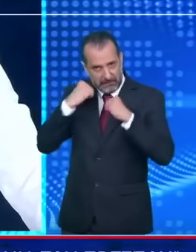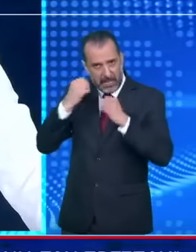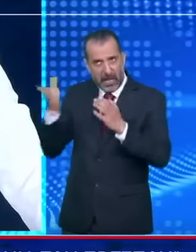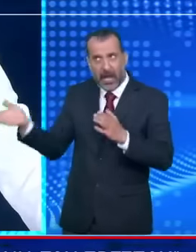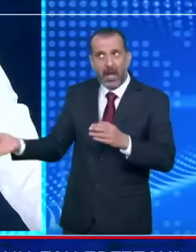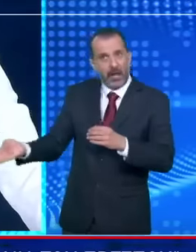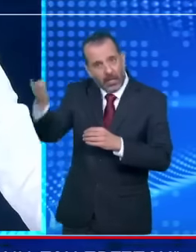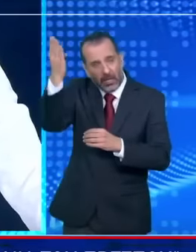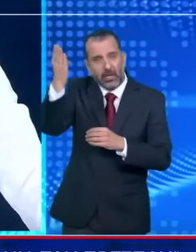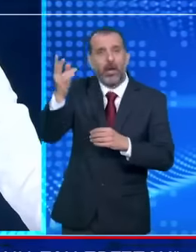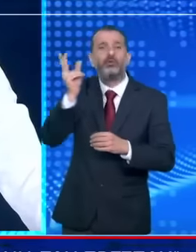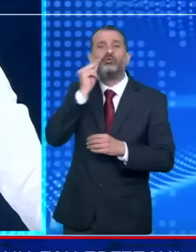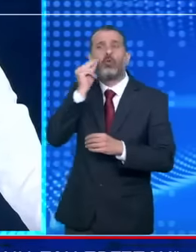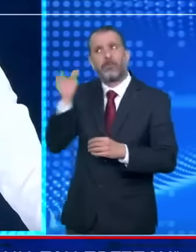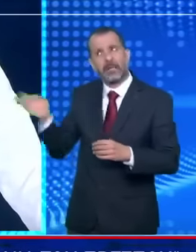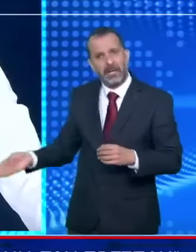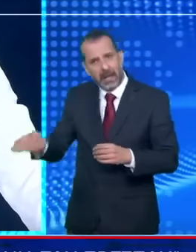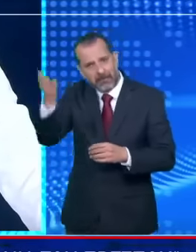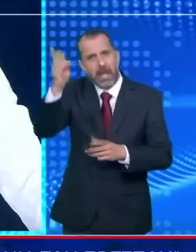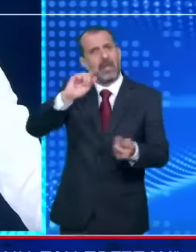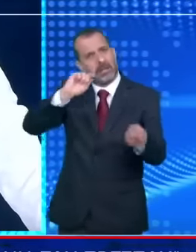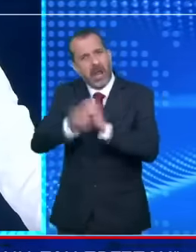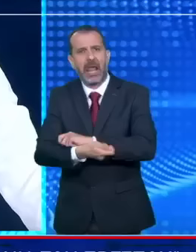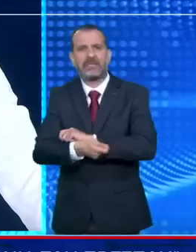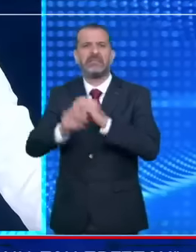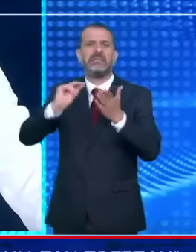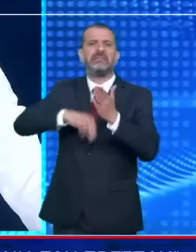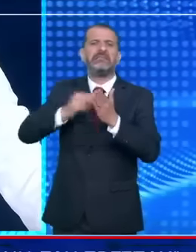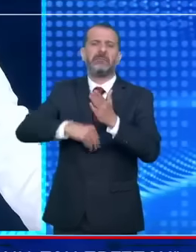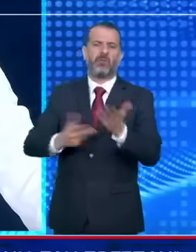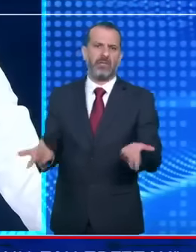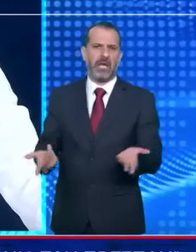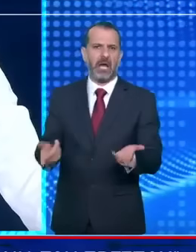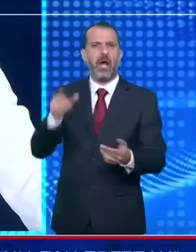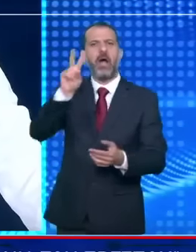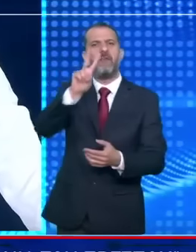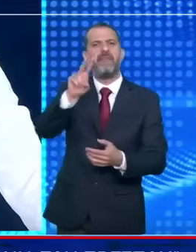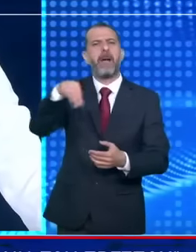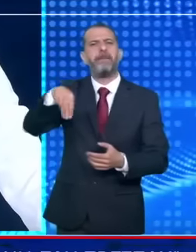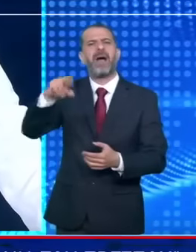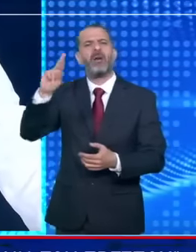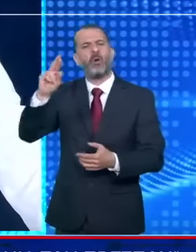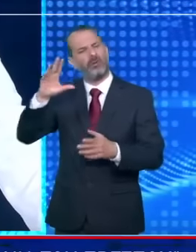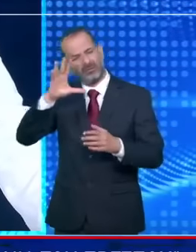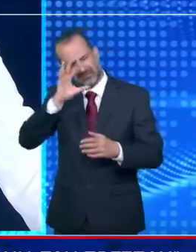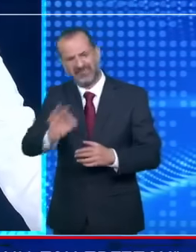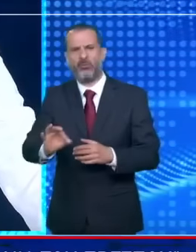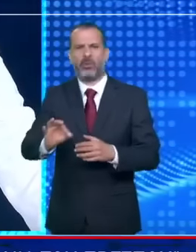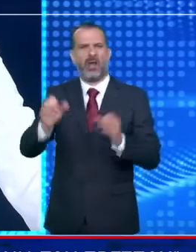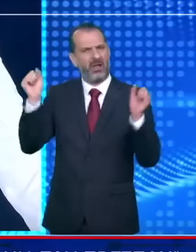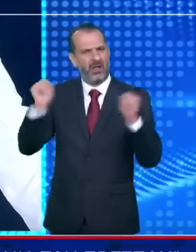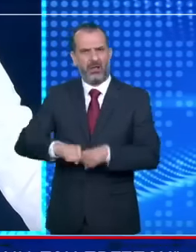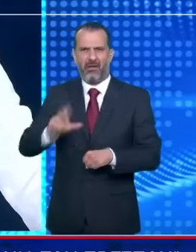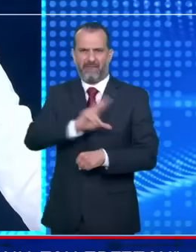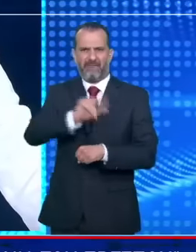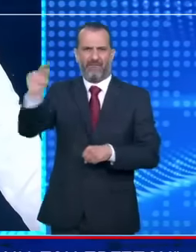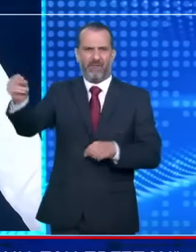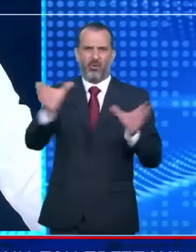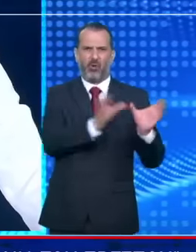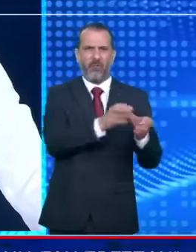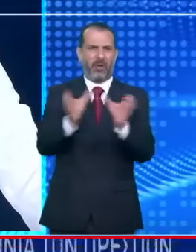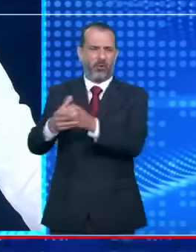πάνε πάνω στα Σκόπια και να την αλλάξουν. Είμαι σίγουρος ότι το ΒΜΡΟ θα συμφωνήσει με το όμορο κόμμα του, που είναι η Νέα